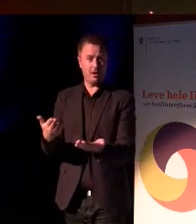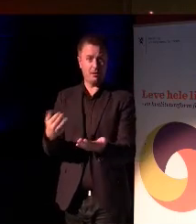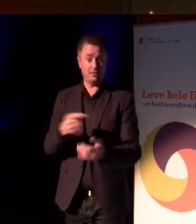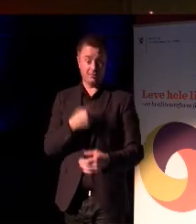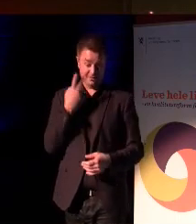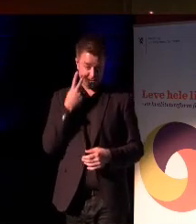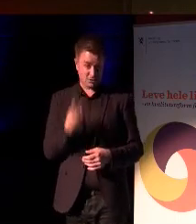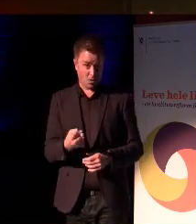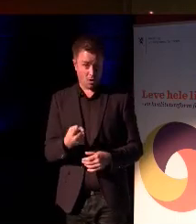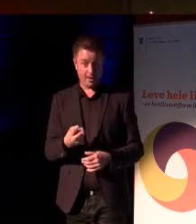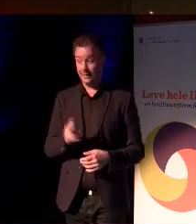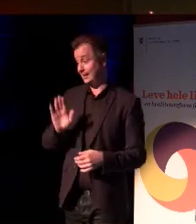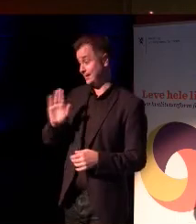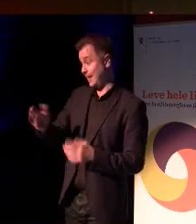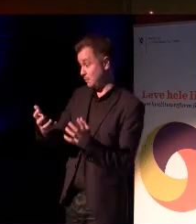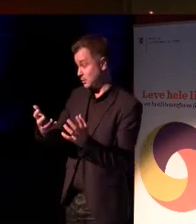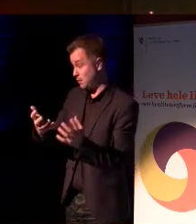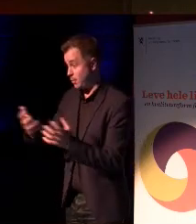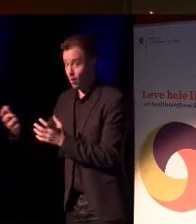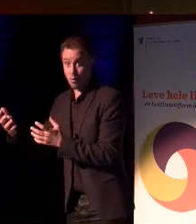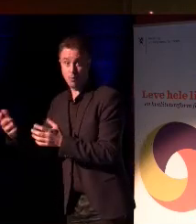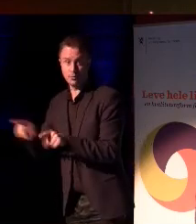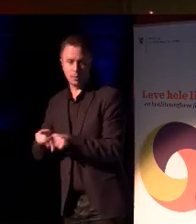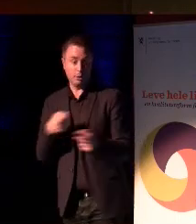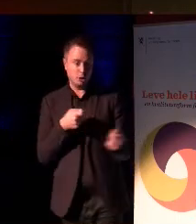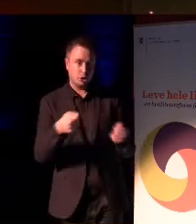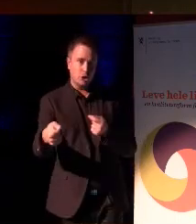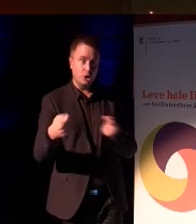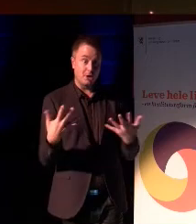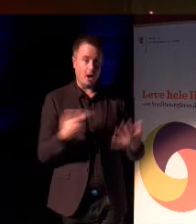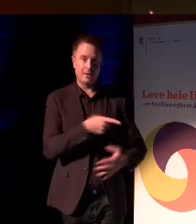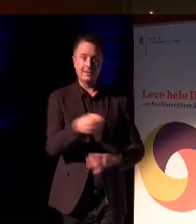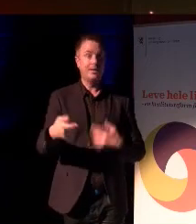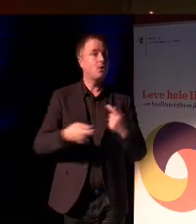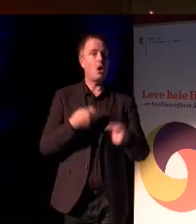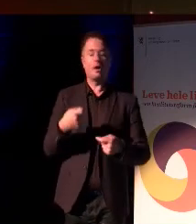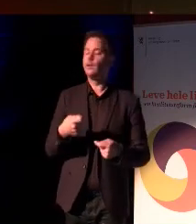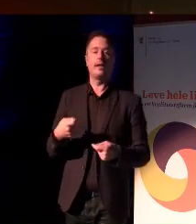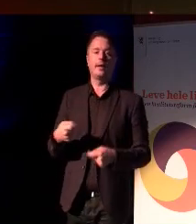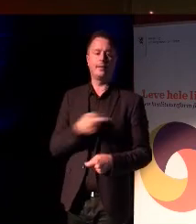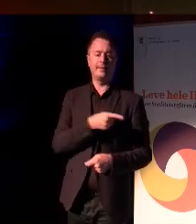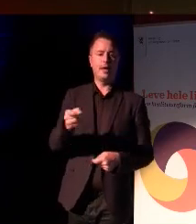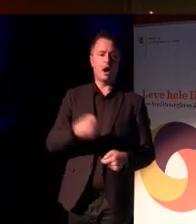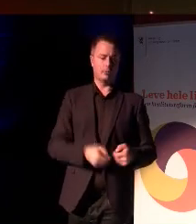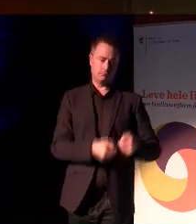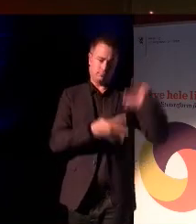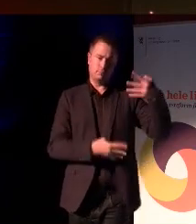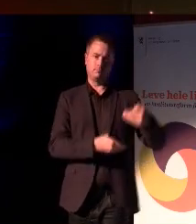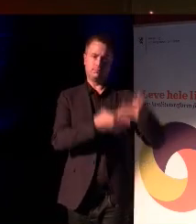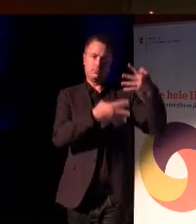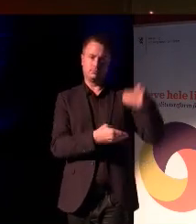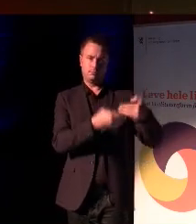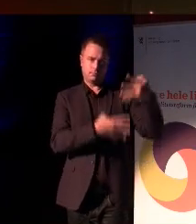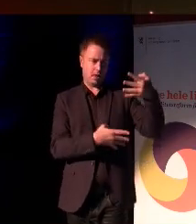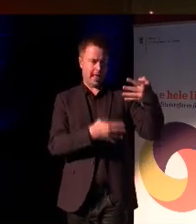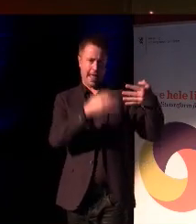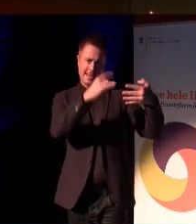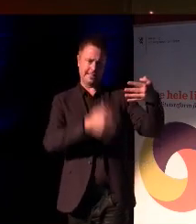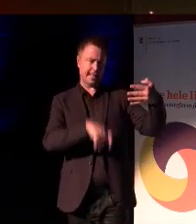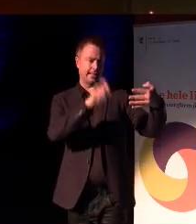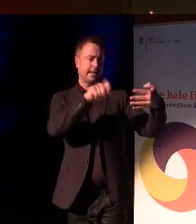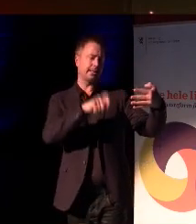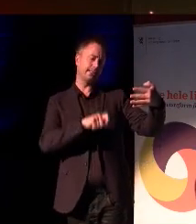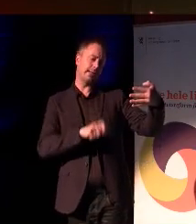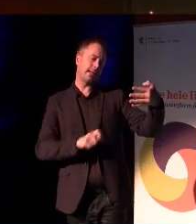som styrte måten vi utførte tjenesten på. Det var gjerne en sjekklist, eller vi hadde en veldig sånn instrumentell inngang til